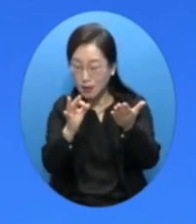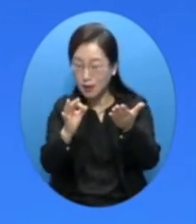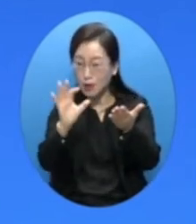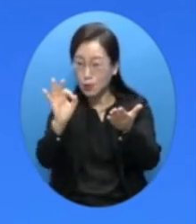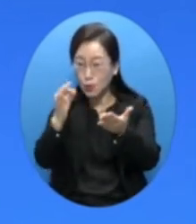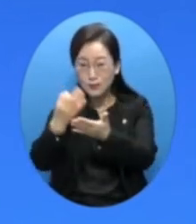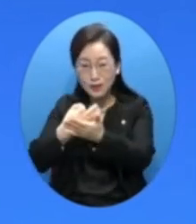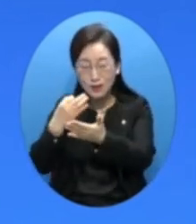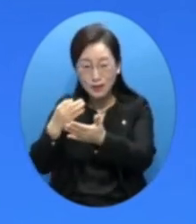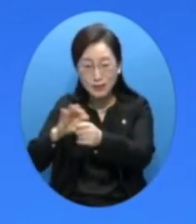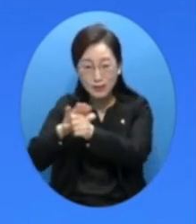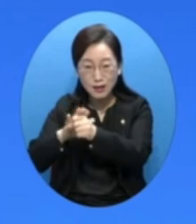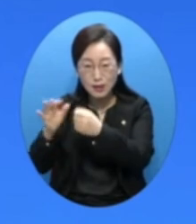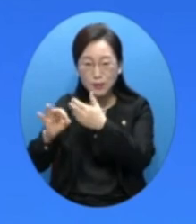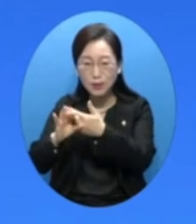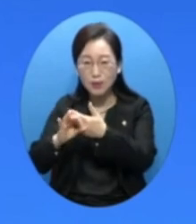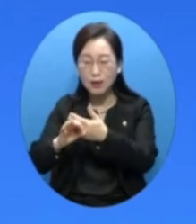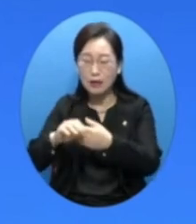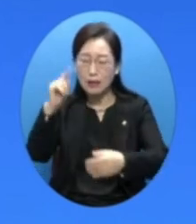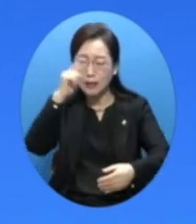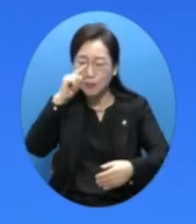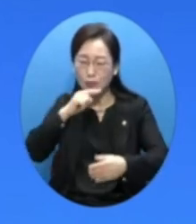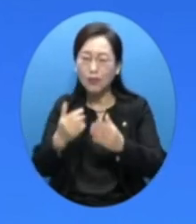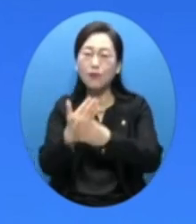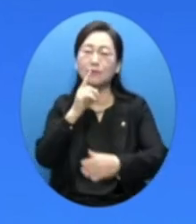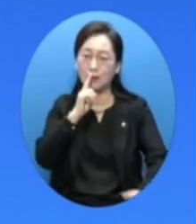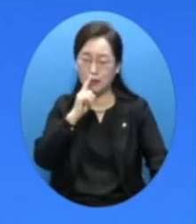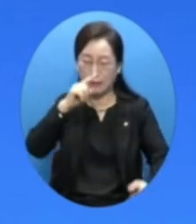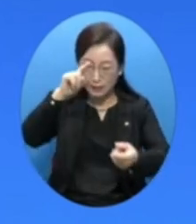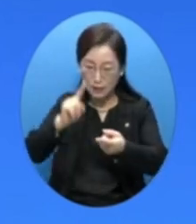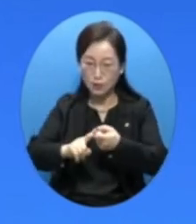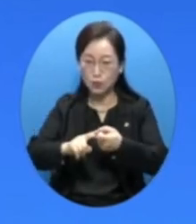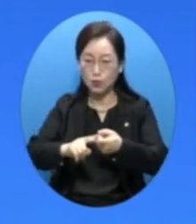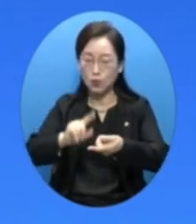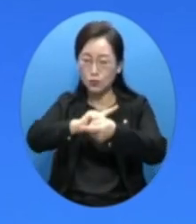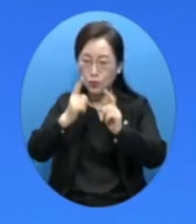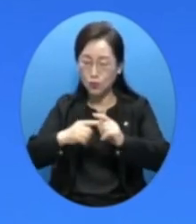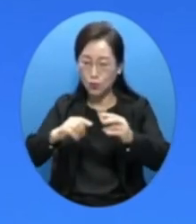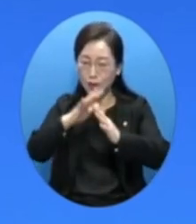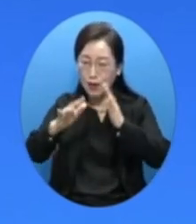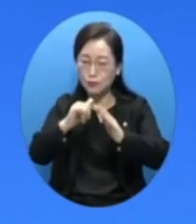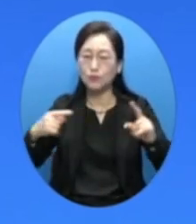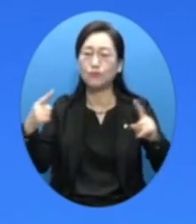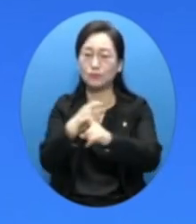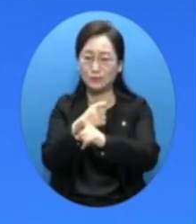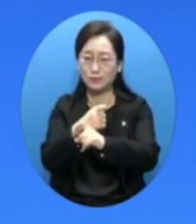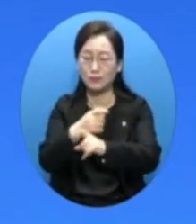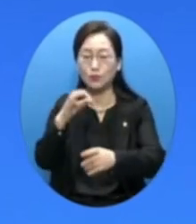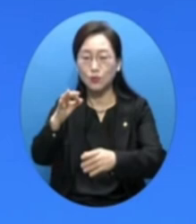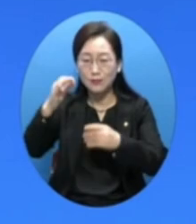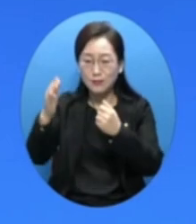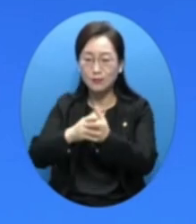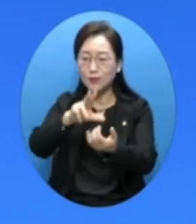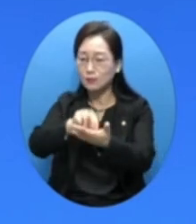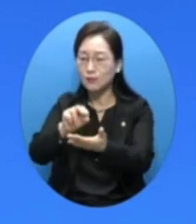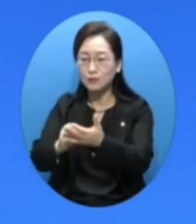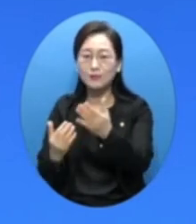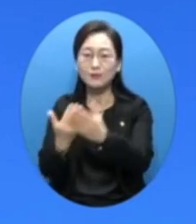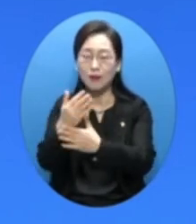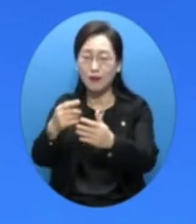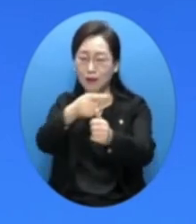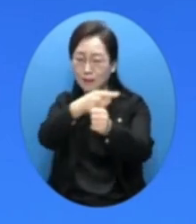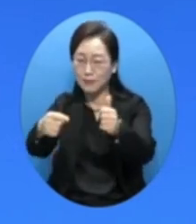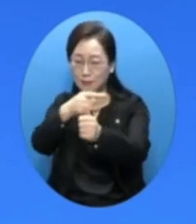그랬는데 돈 때문에 가족끼리 원수가 되기도 하고 돈 때문에 온갖 문제가 생겨나고 살인